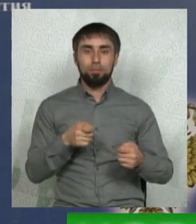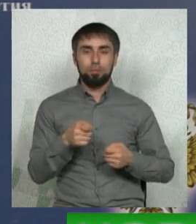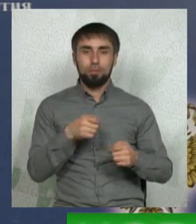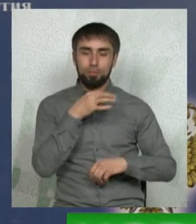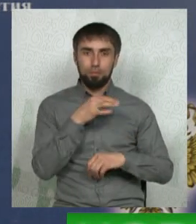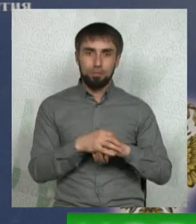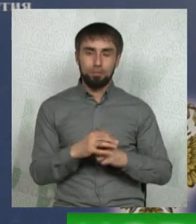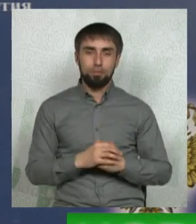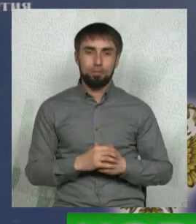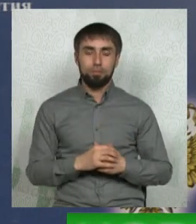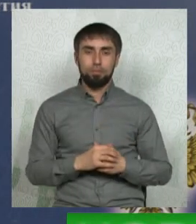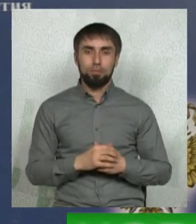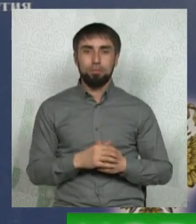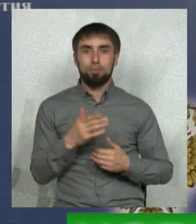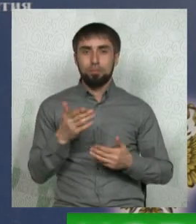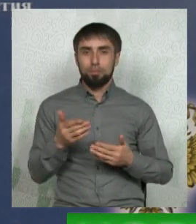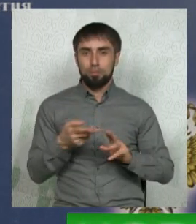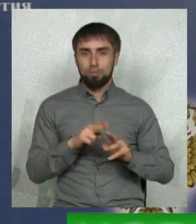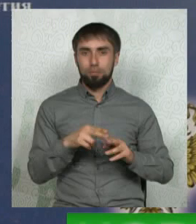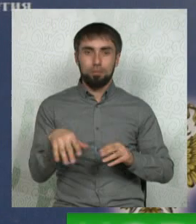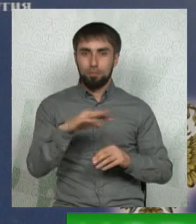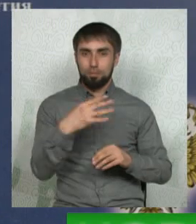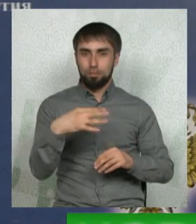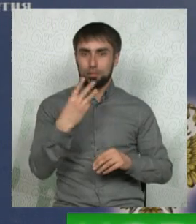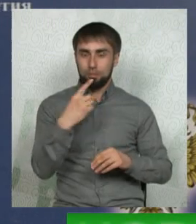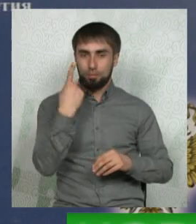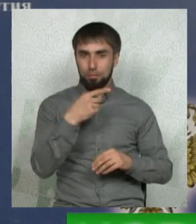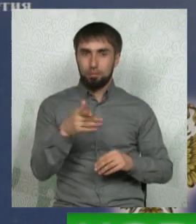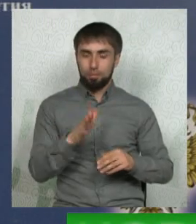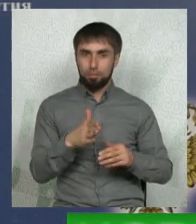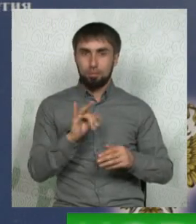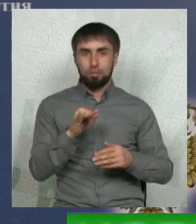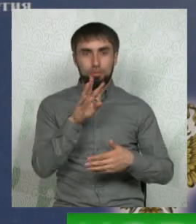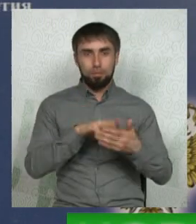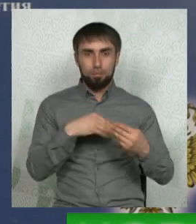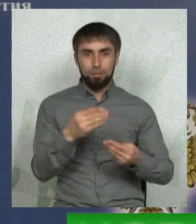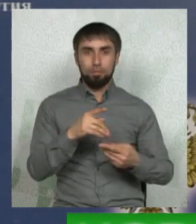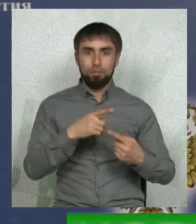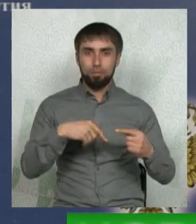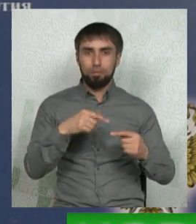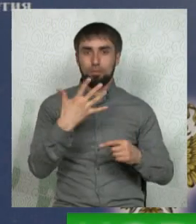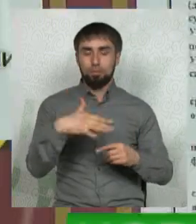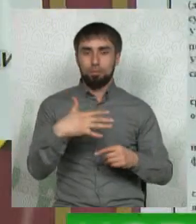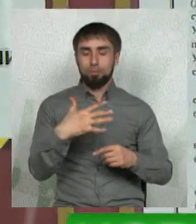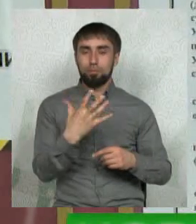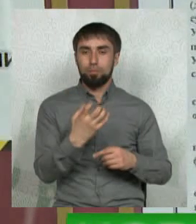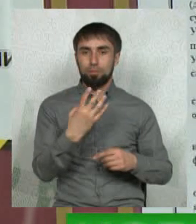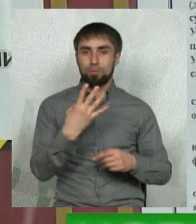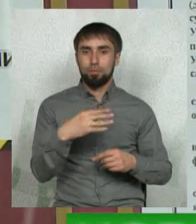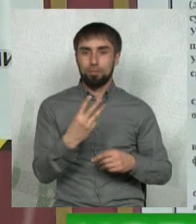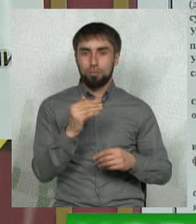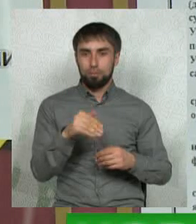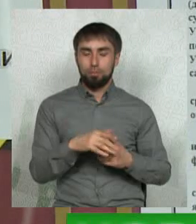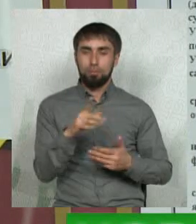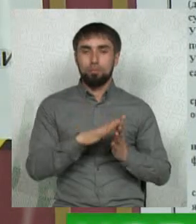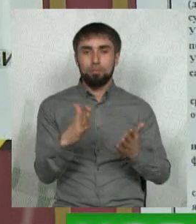ответственности привлечено все 43 лица, и судами наложены штрафы на общую сумму 540 тысяч рублей. Большая часть